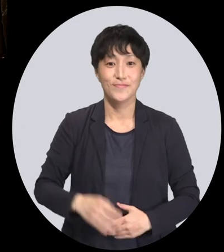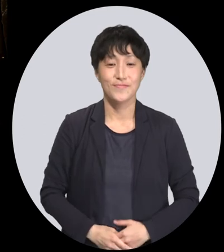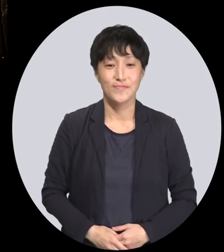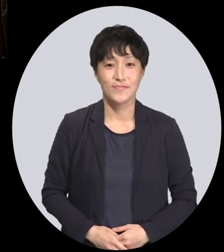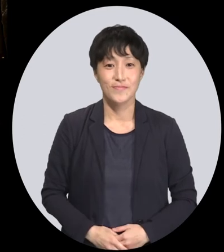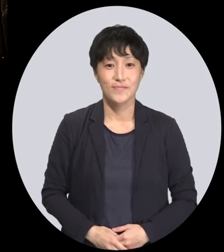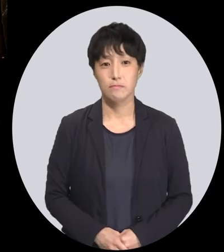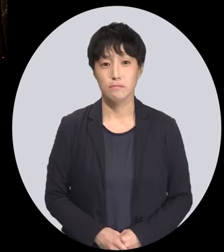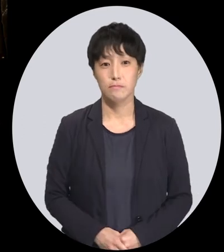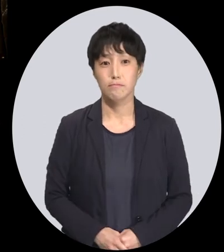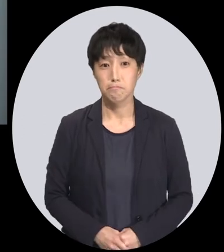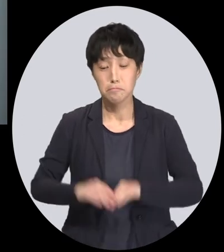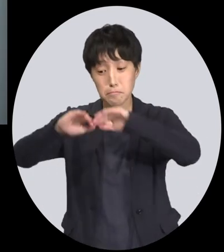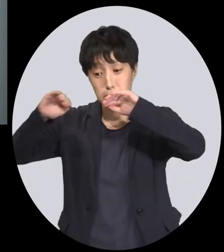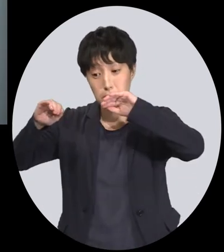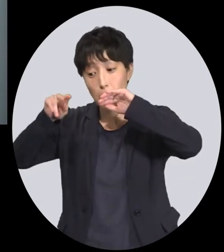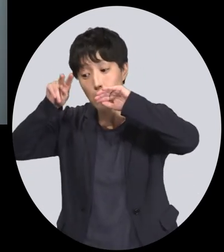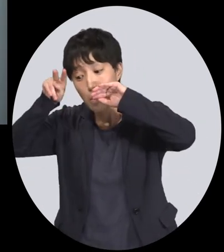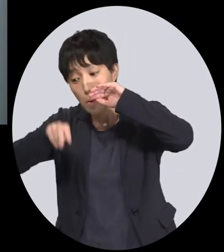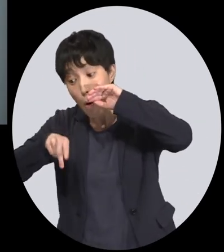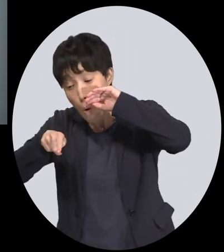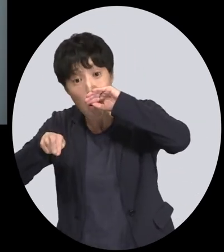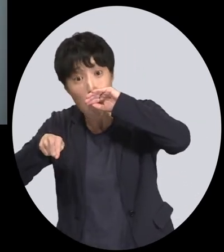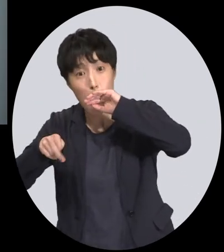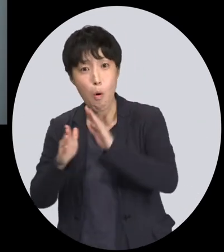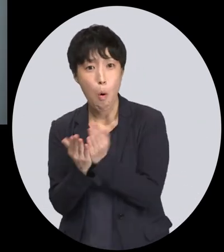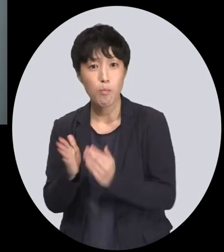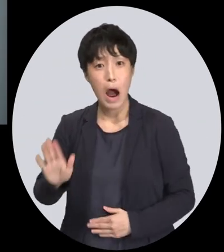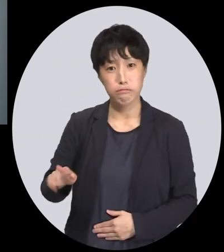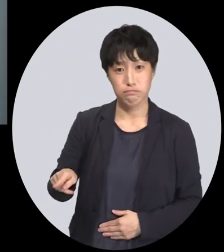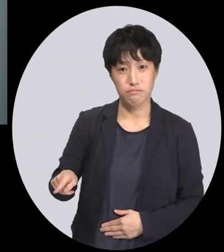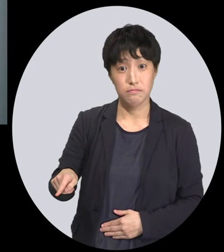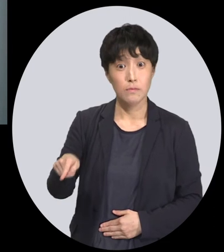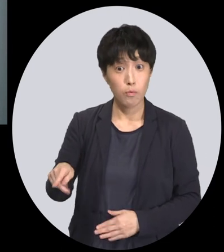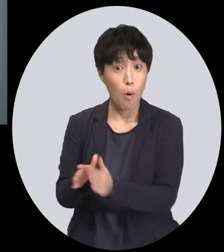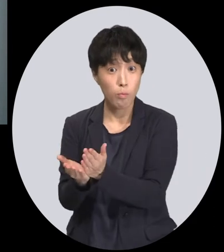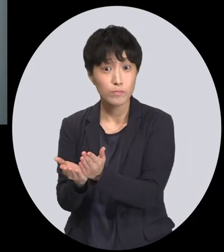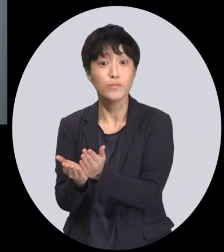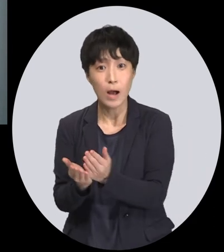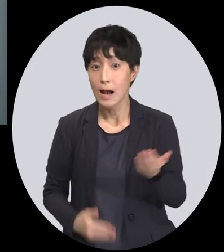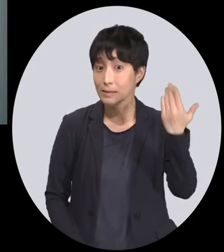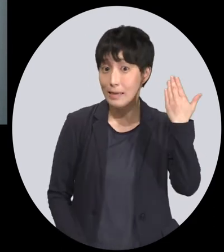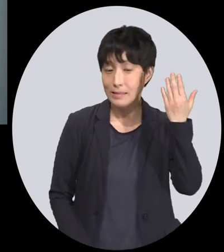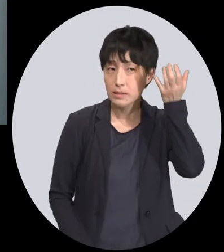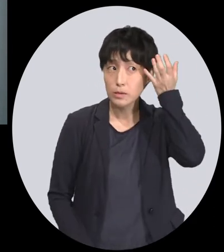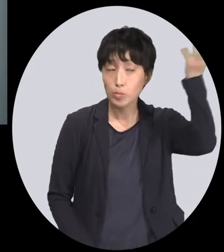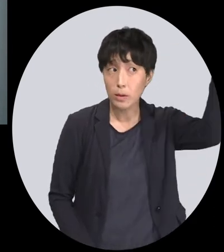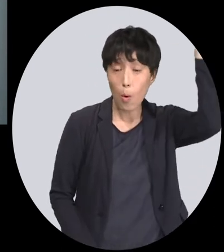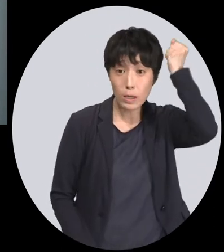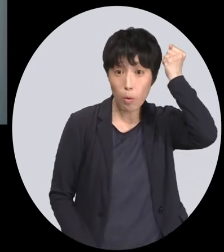ているんですねで下のほうを見ていただきますと品がここにありますこの本は